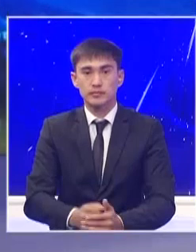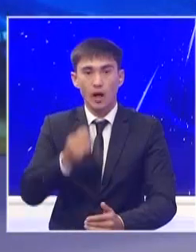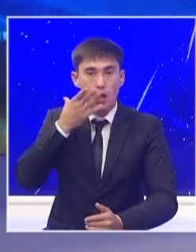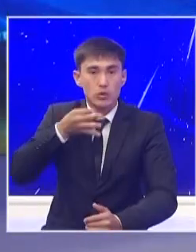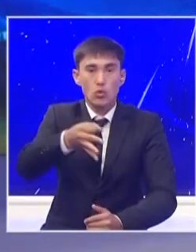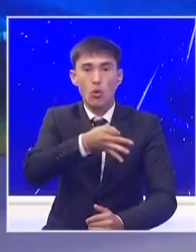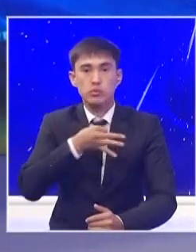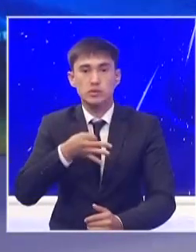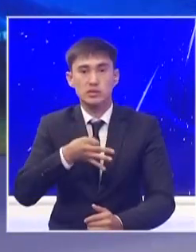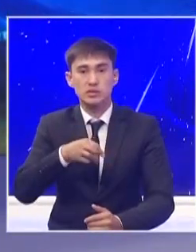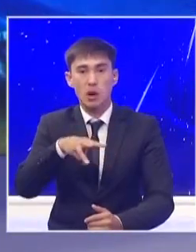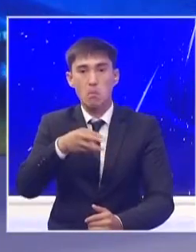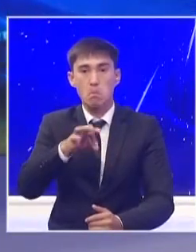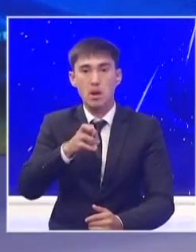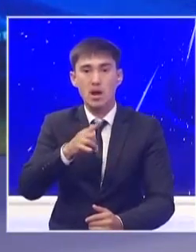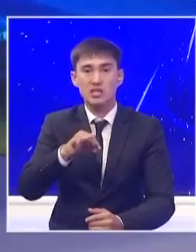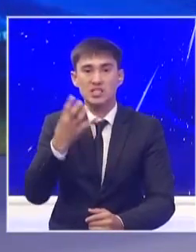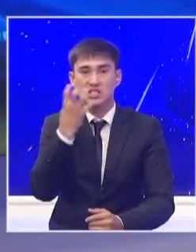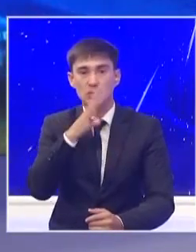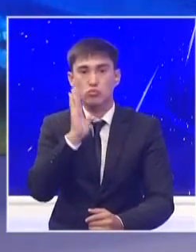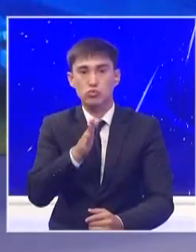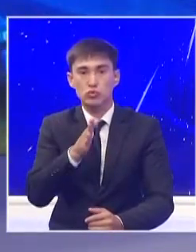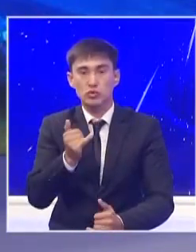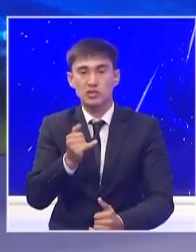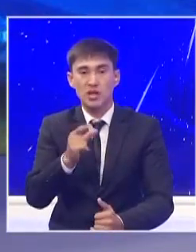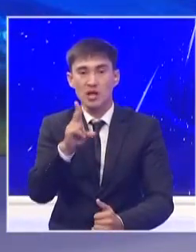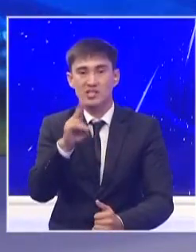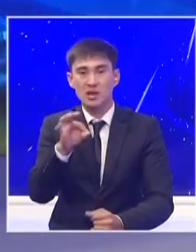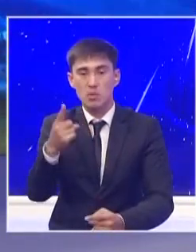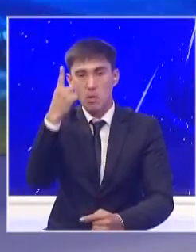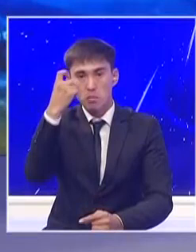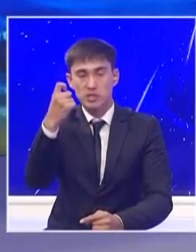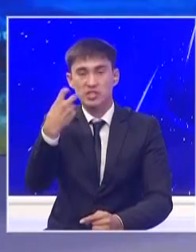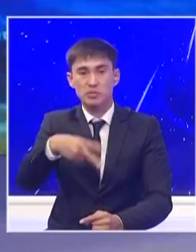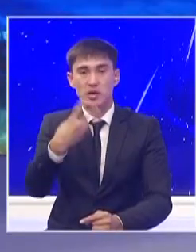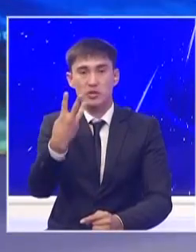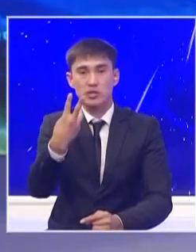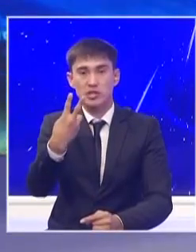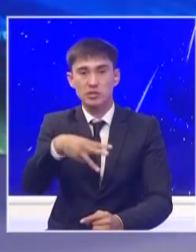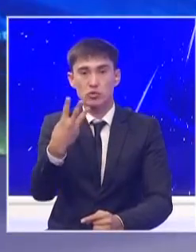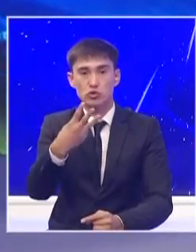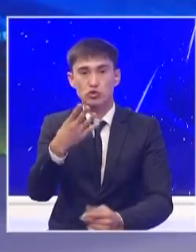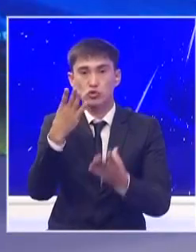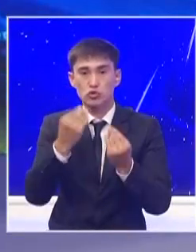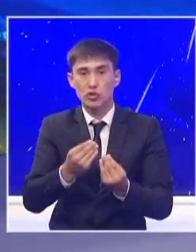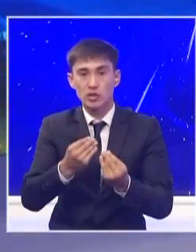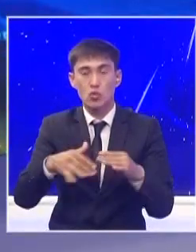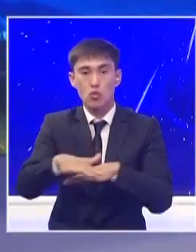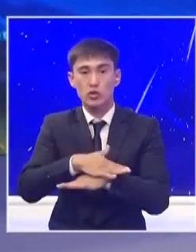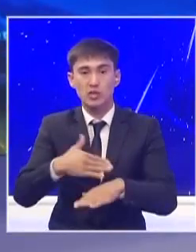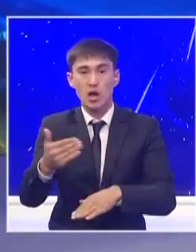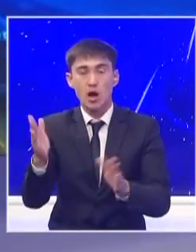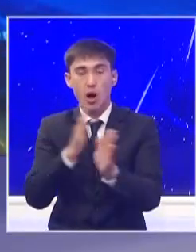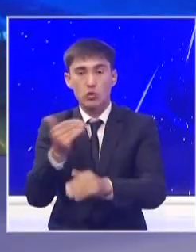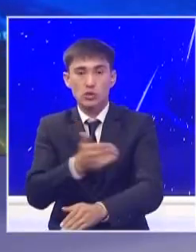Алматы облысында мы қайнататын ыстық күтілуде. Қазгидромет мамандары мәліметінше 22-23 шілде күндері өңірде ауа